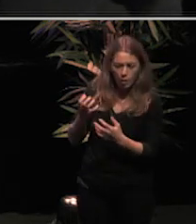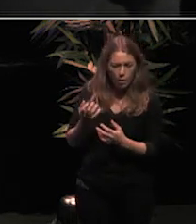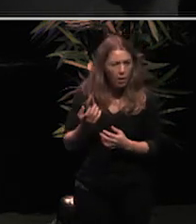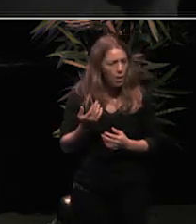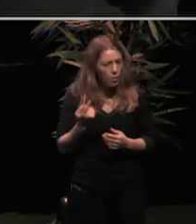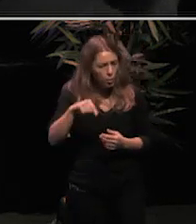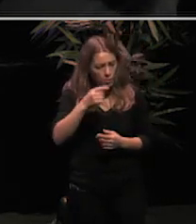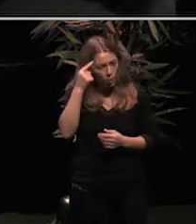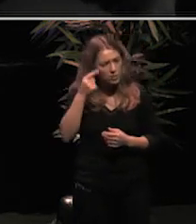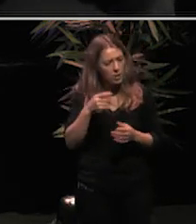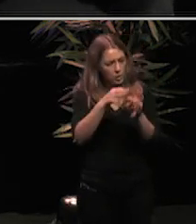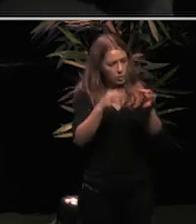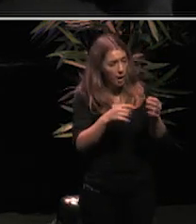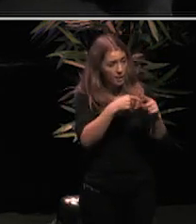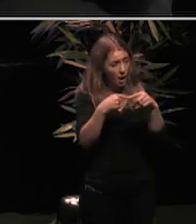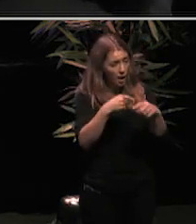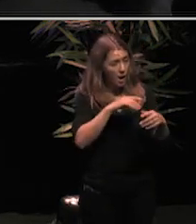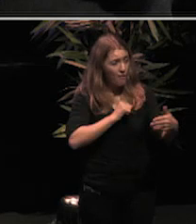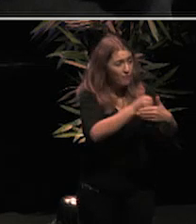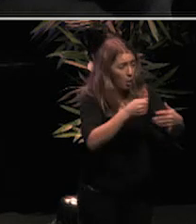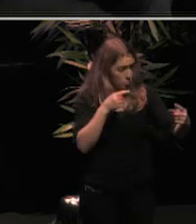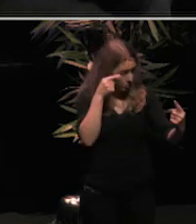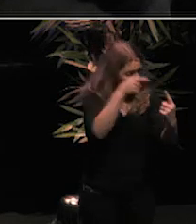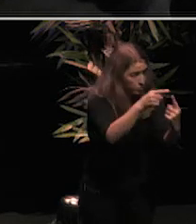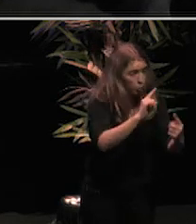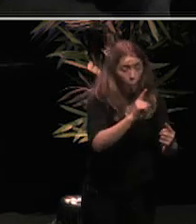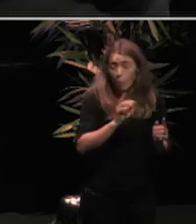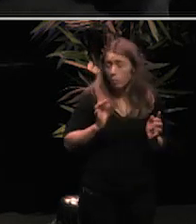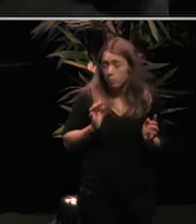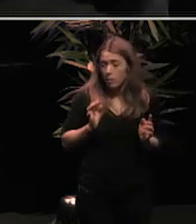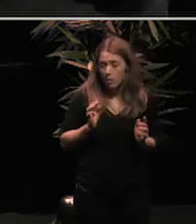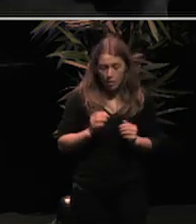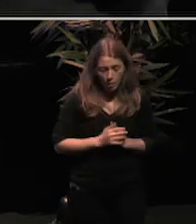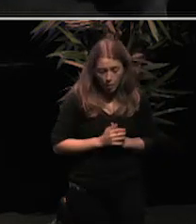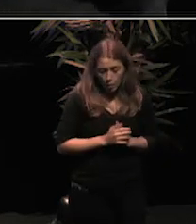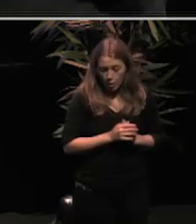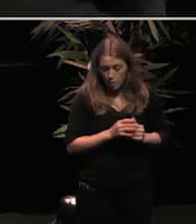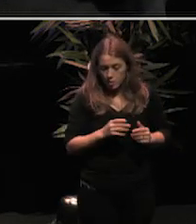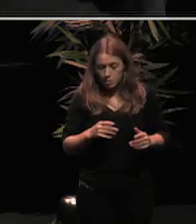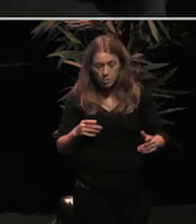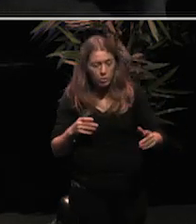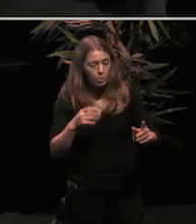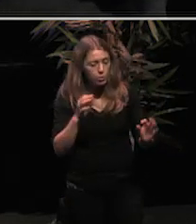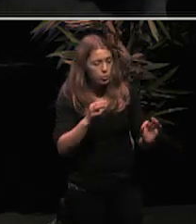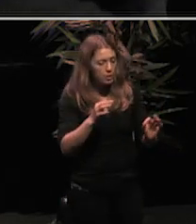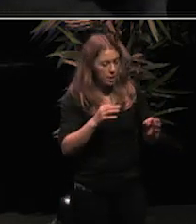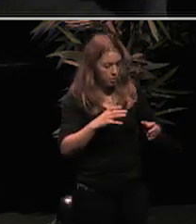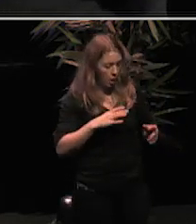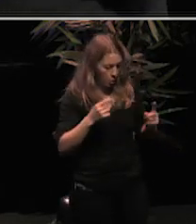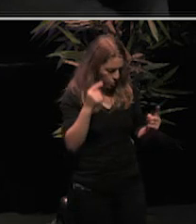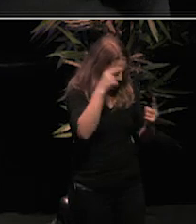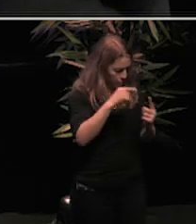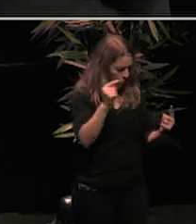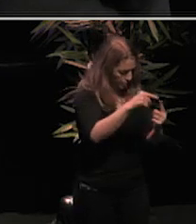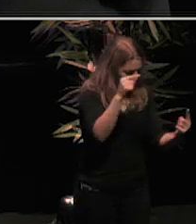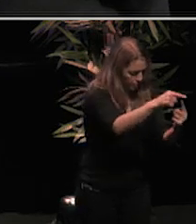soi, et que les objectifs en fait, viennent jalonner le parcours et le chemin qui mène évidemment au